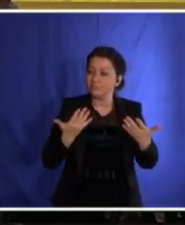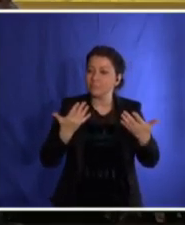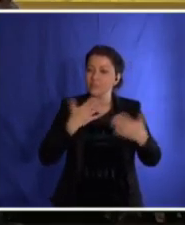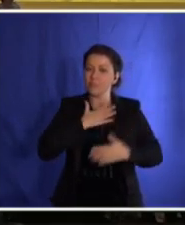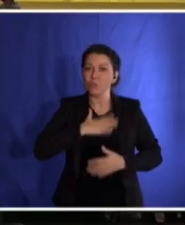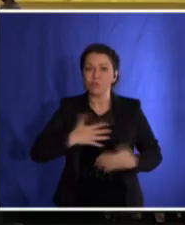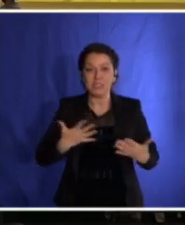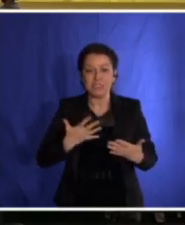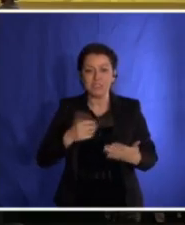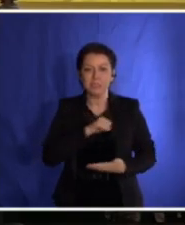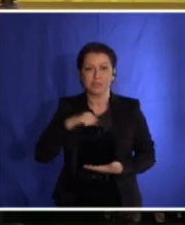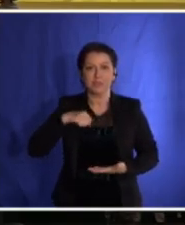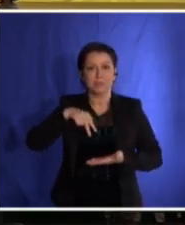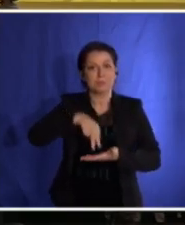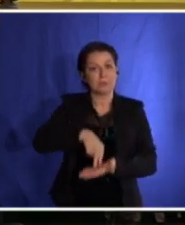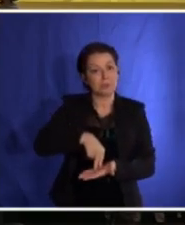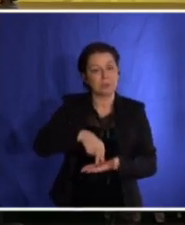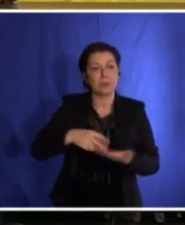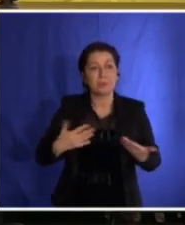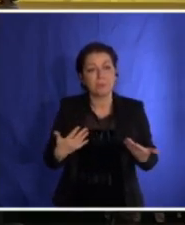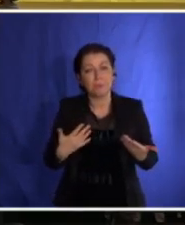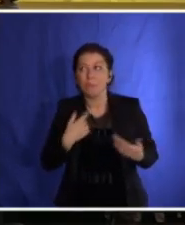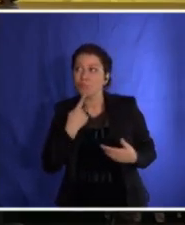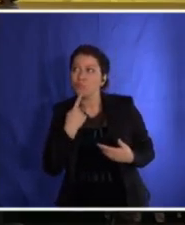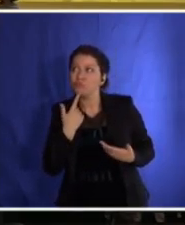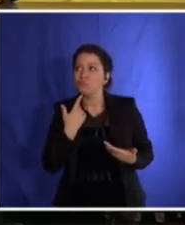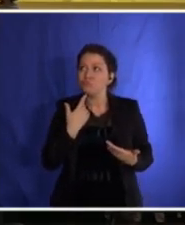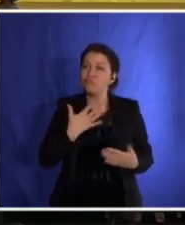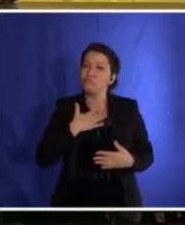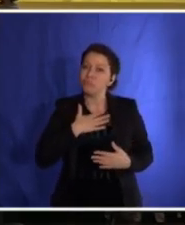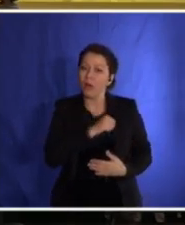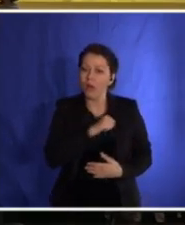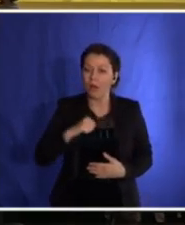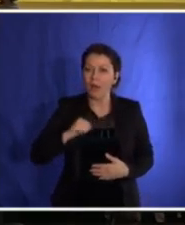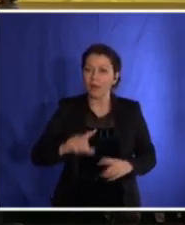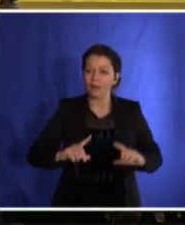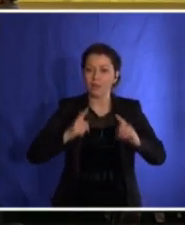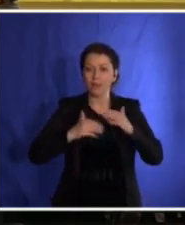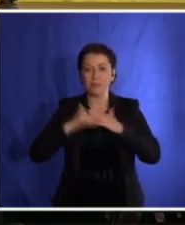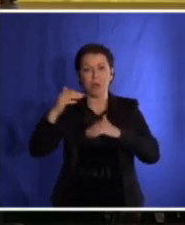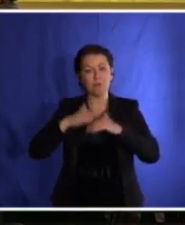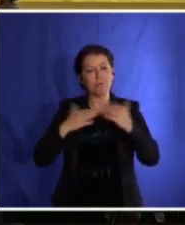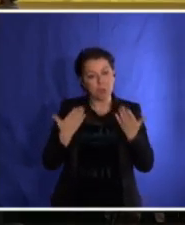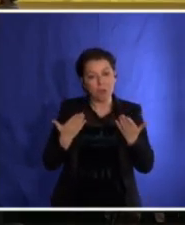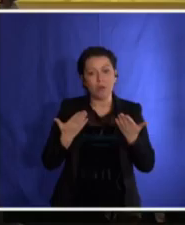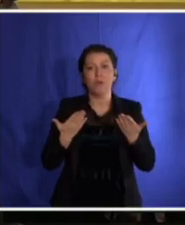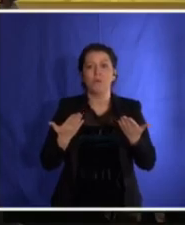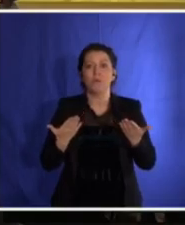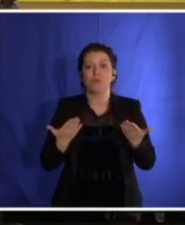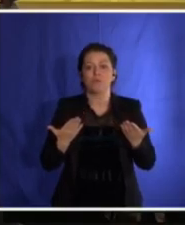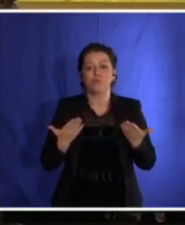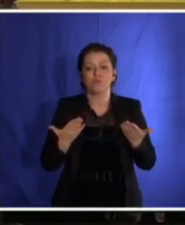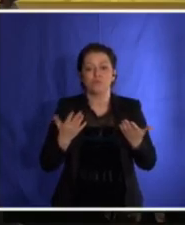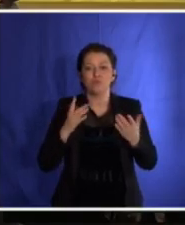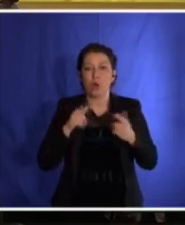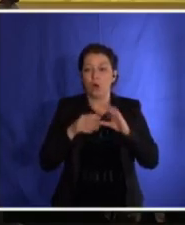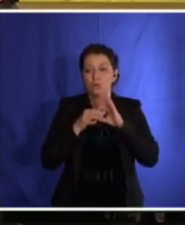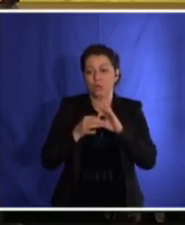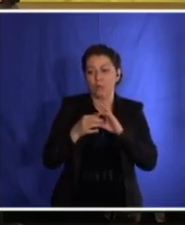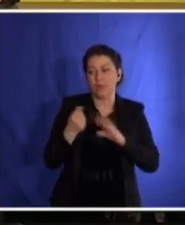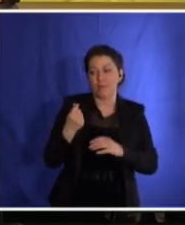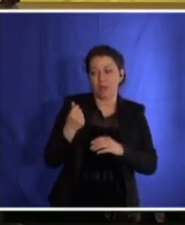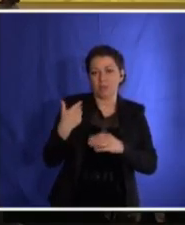möchte. Wo man sagt, ich möchte mein eigenes Leben aufbauen mit einem finanziellen